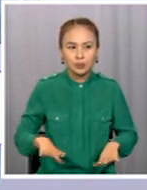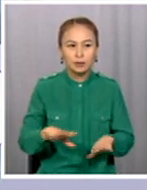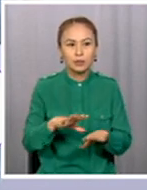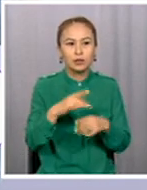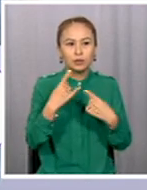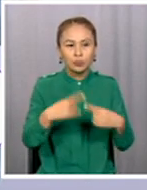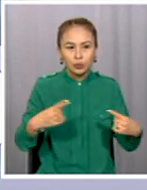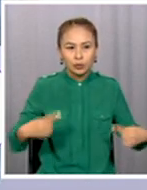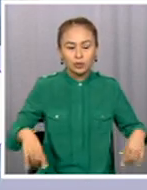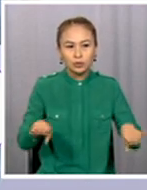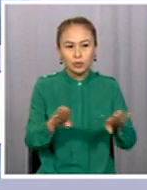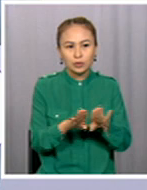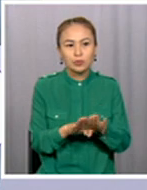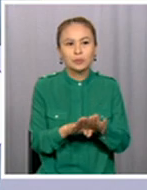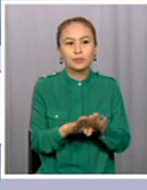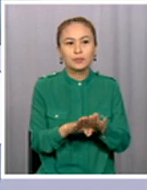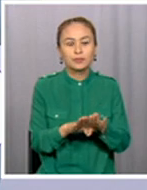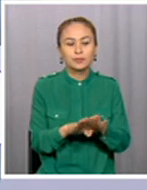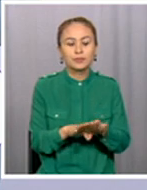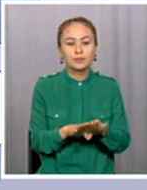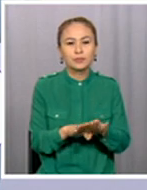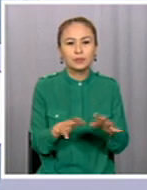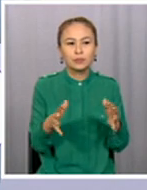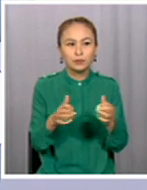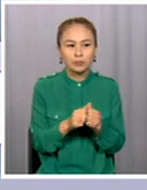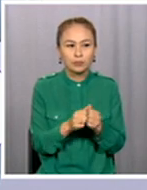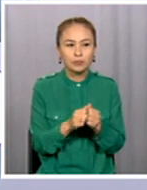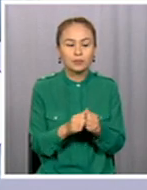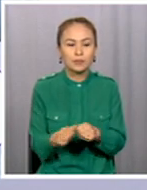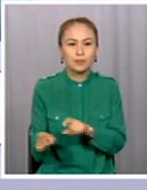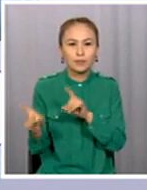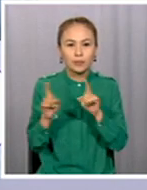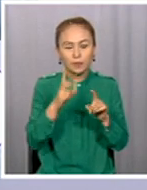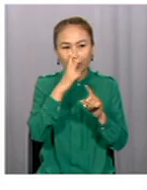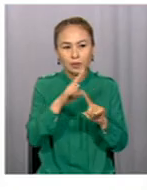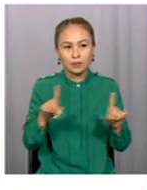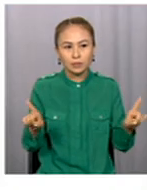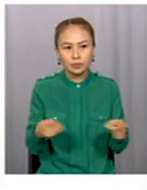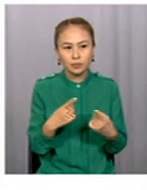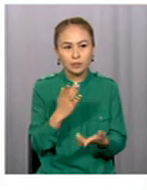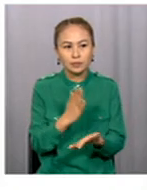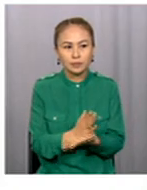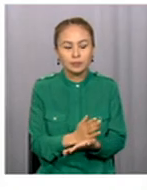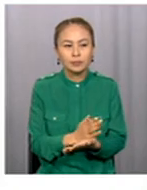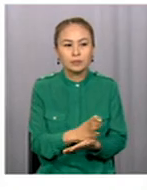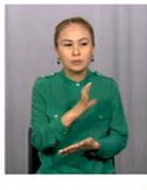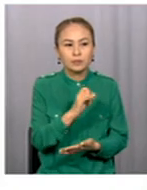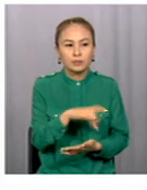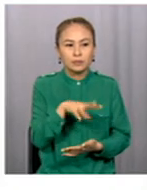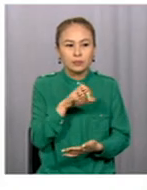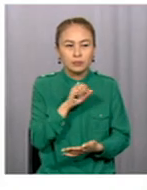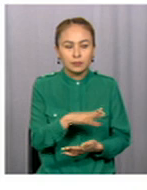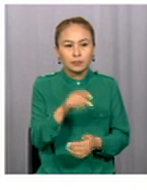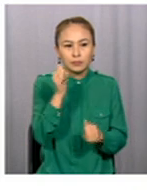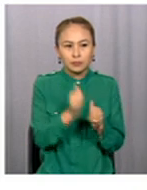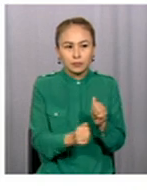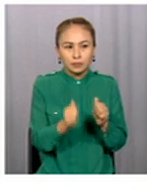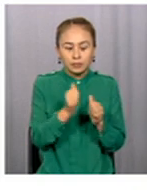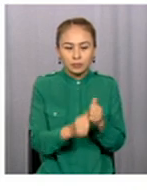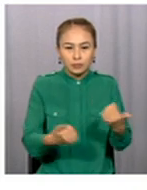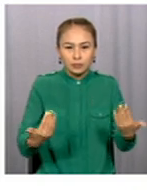түрлі металл бұйымдар ұсталық кәсіптің дамығандығын көрсетеді. Сарматтар күнделікті